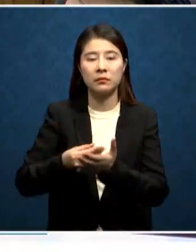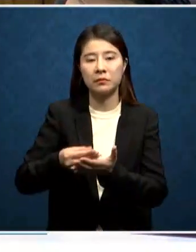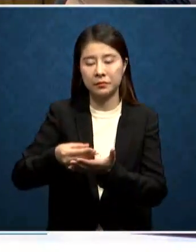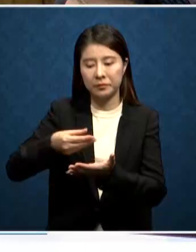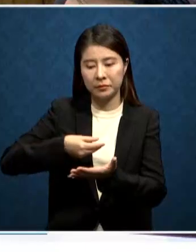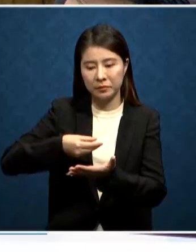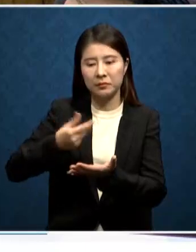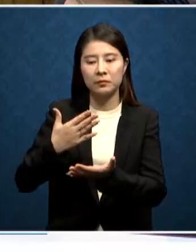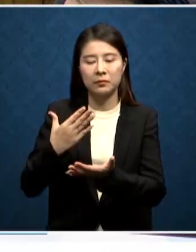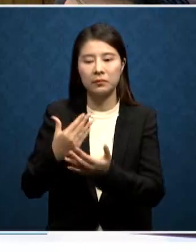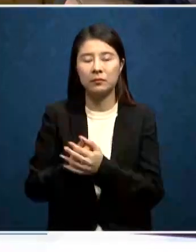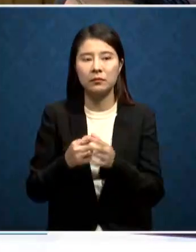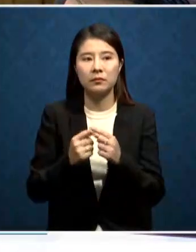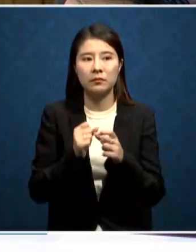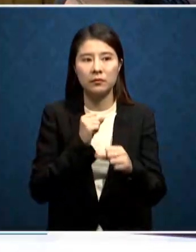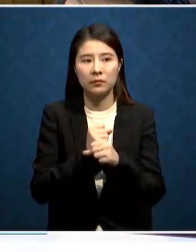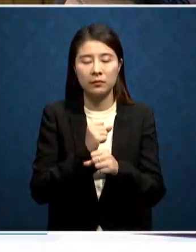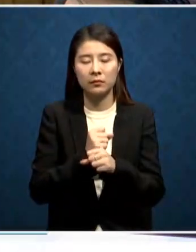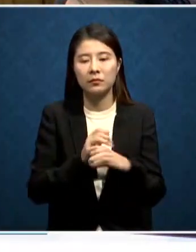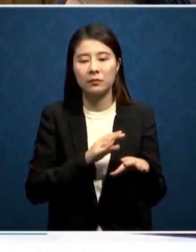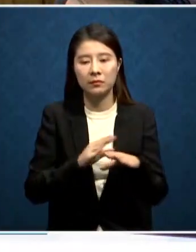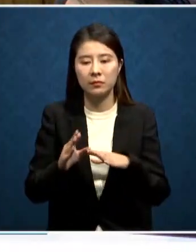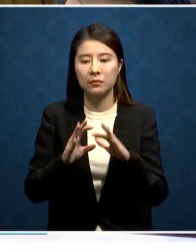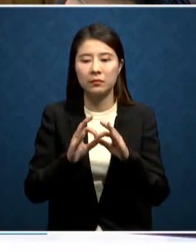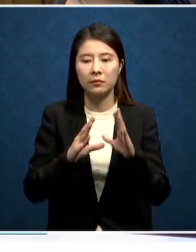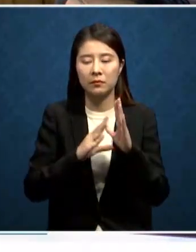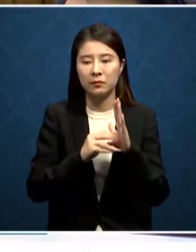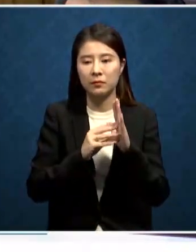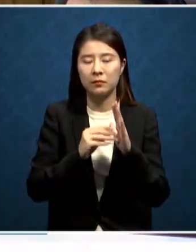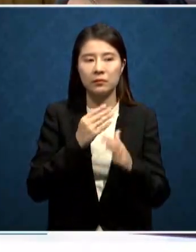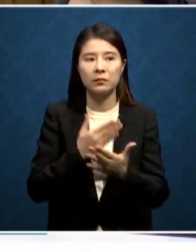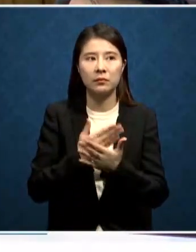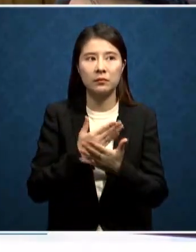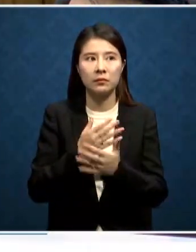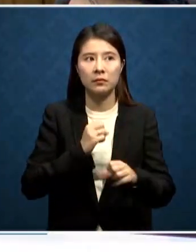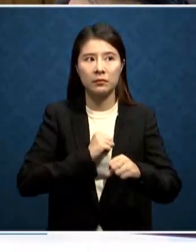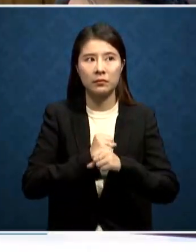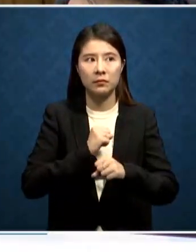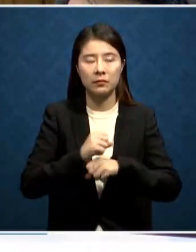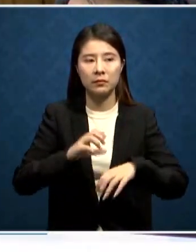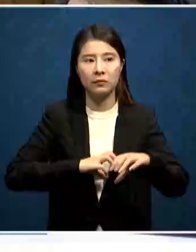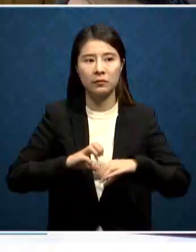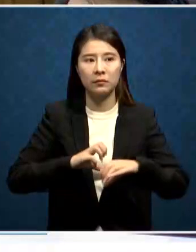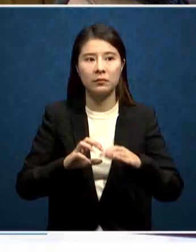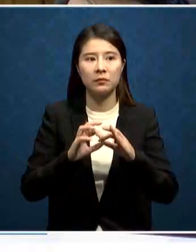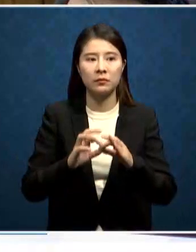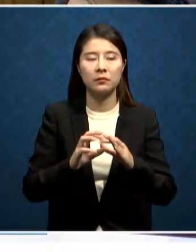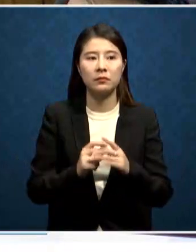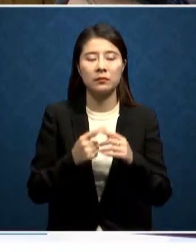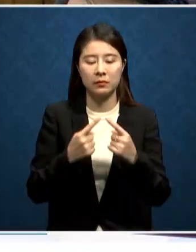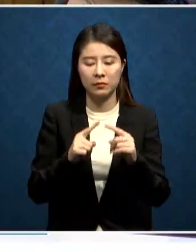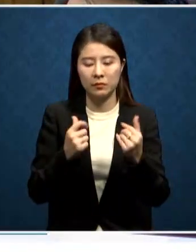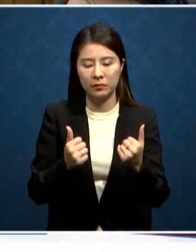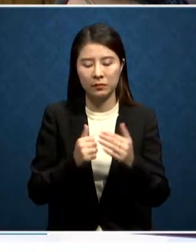เตรียมการในเรื่องของการศึกษาภายในของเราเองนะคะเมื่อเรางบประมาณตกมาเราก็จะมีการดำเนินการนะคะแต่ยังไงก็ตามรับข้อสังเกต